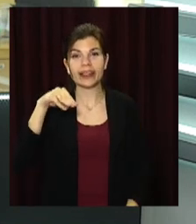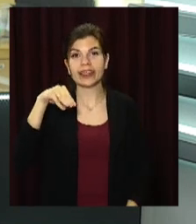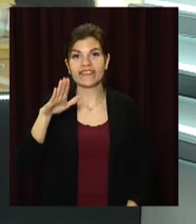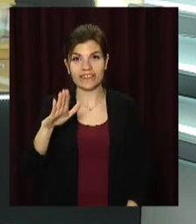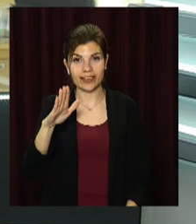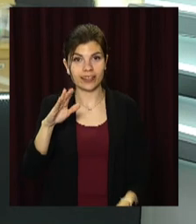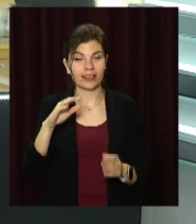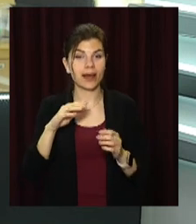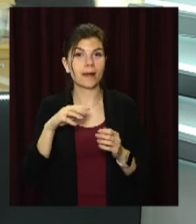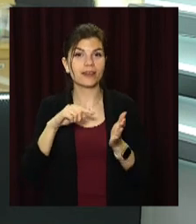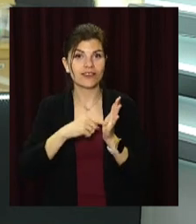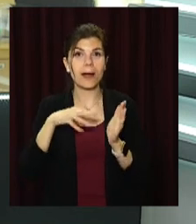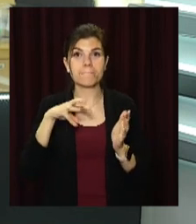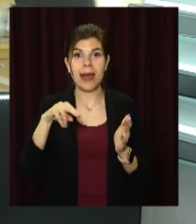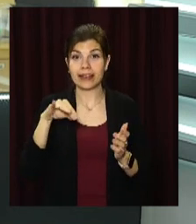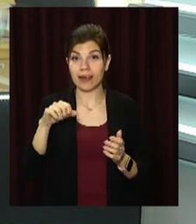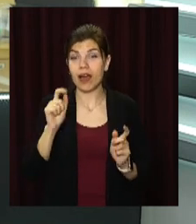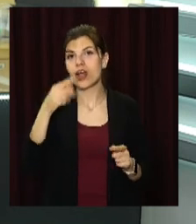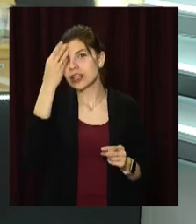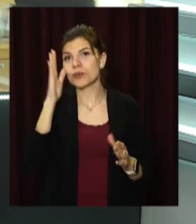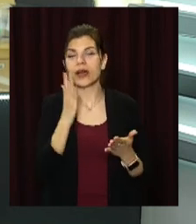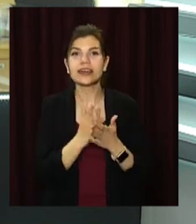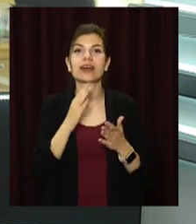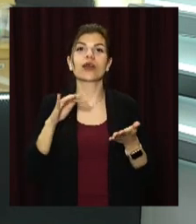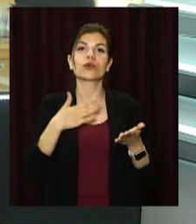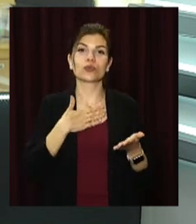opentv.media. Не забувайте про сюжети в соціальних мережах та